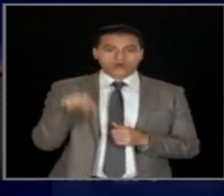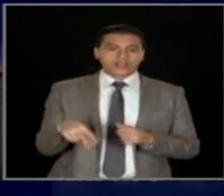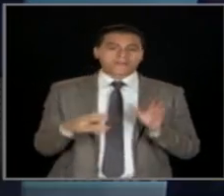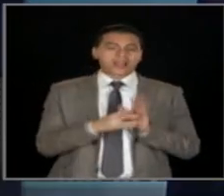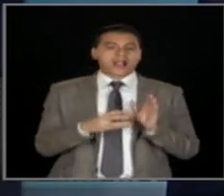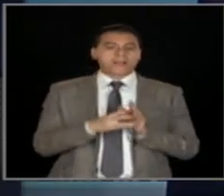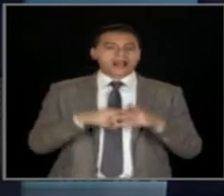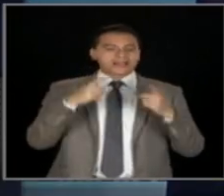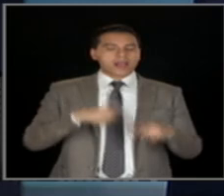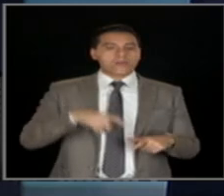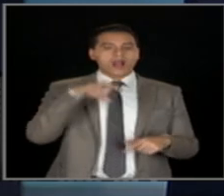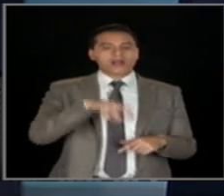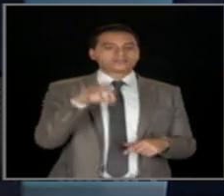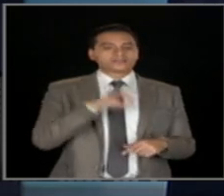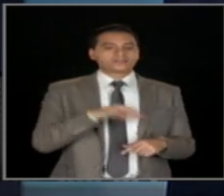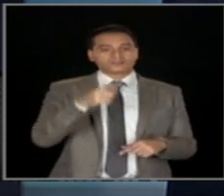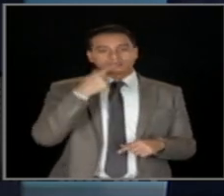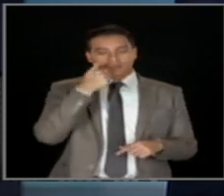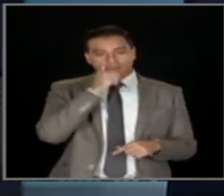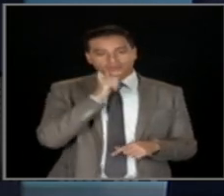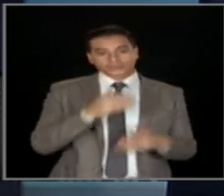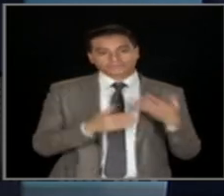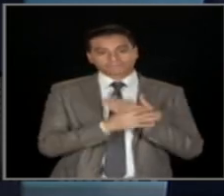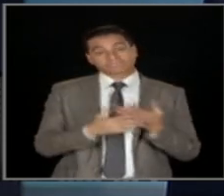5288 جامعة. إجابتك؟ الصين.